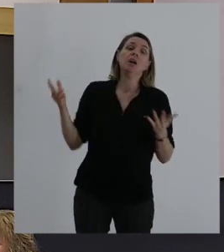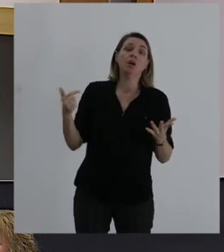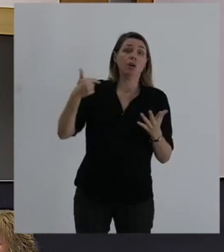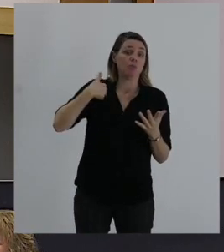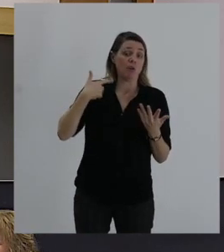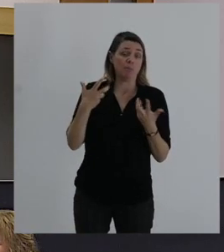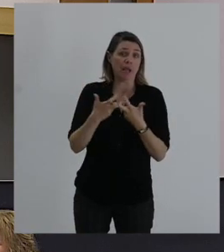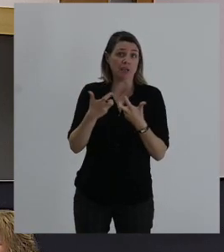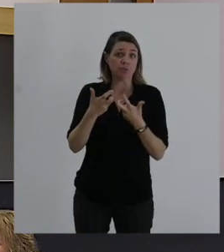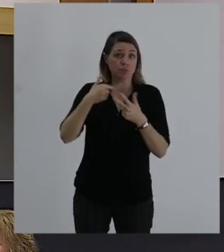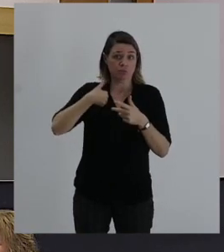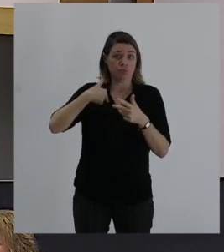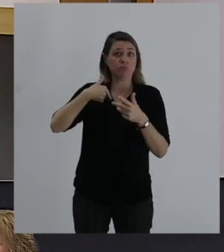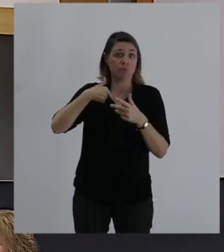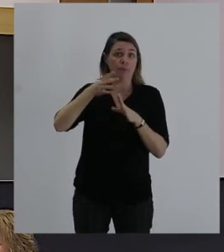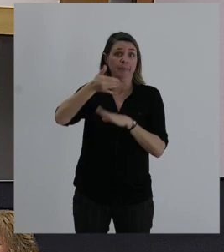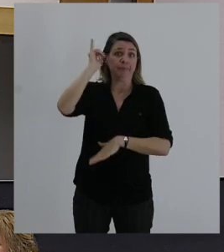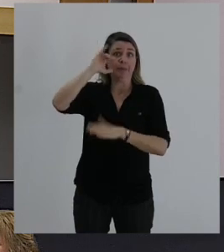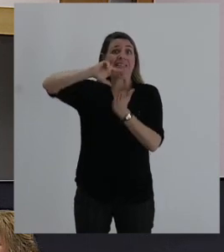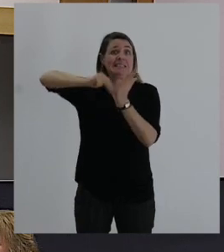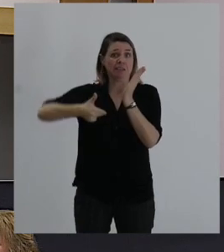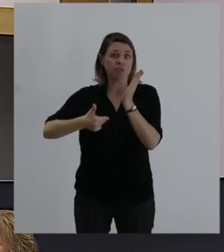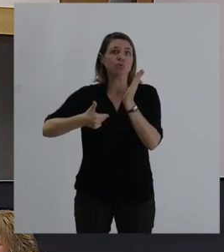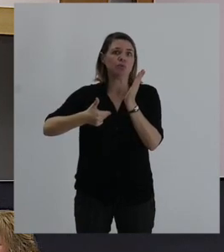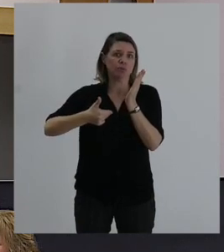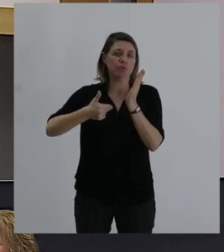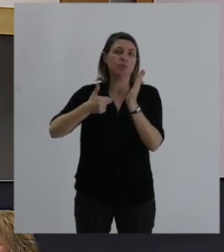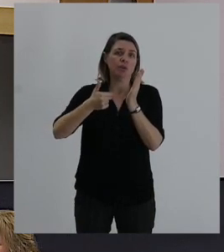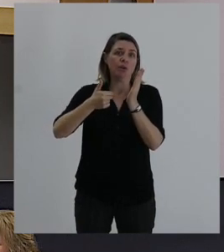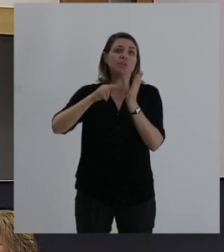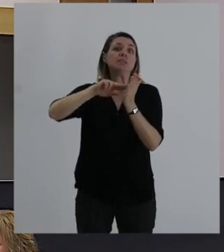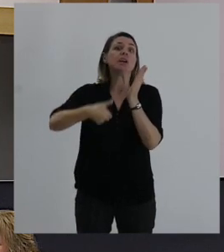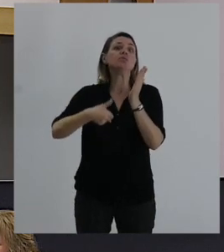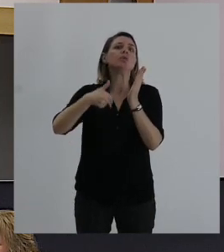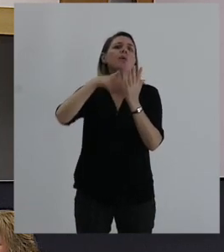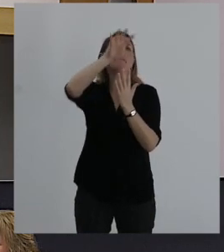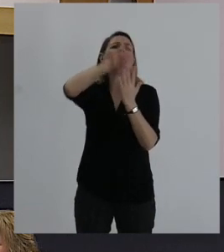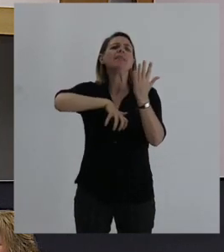été l'un des signataires d'une tribune